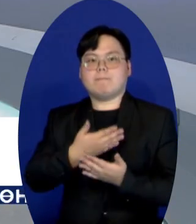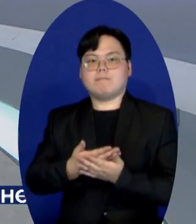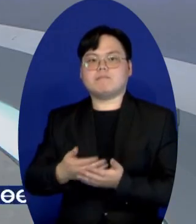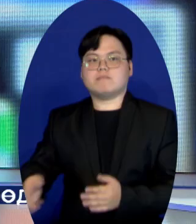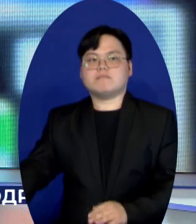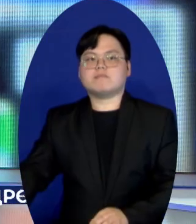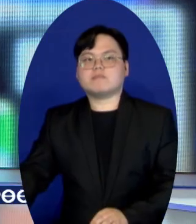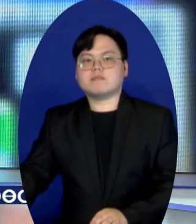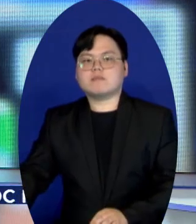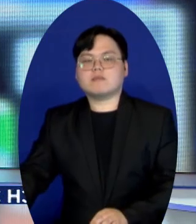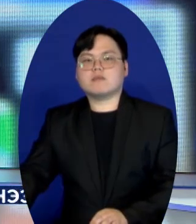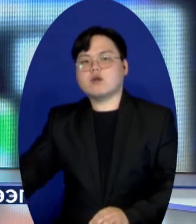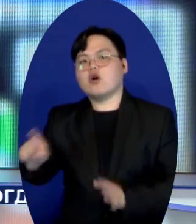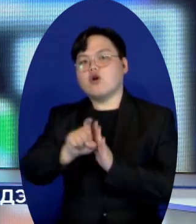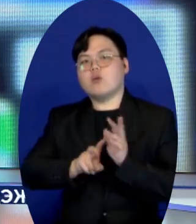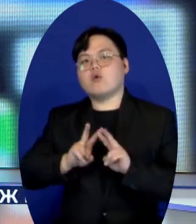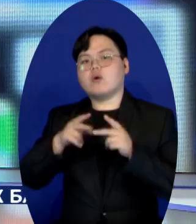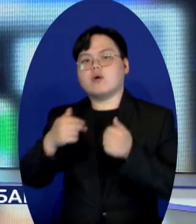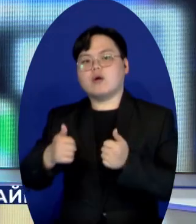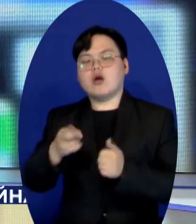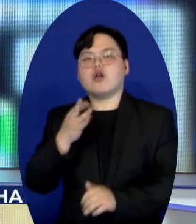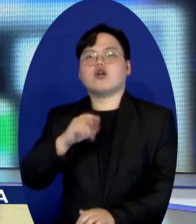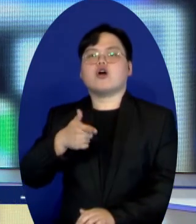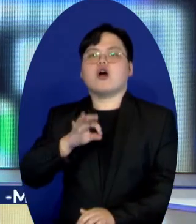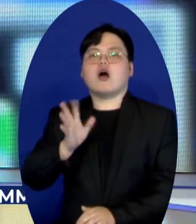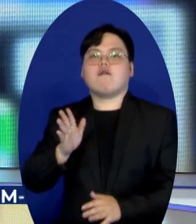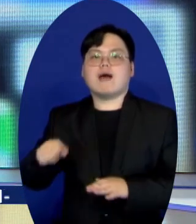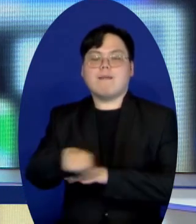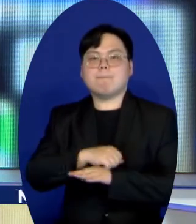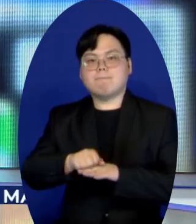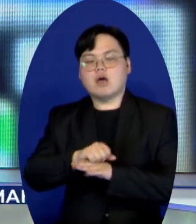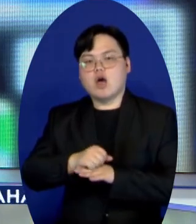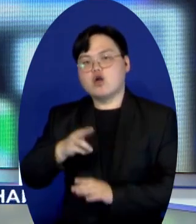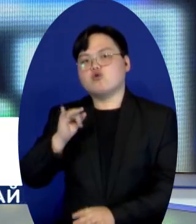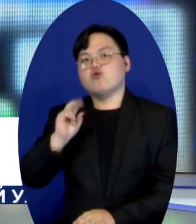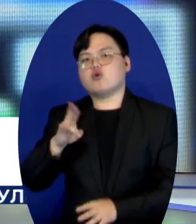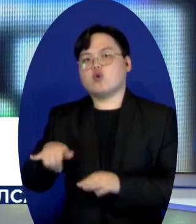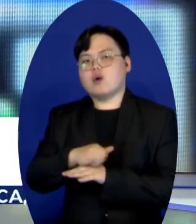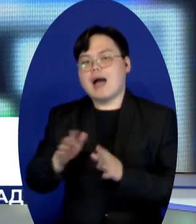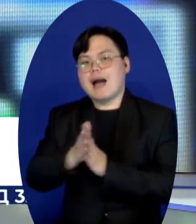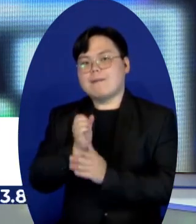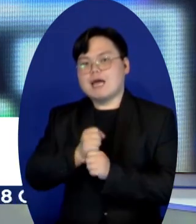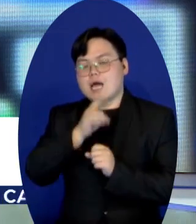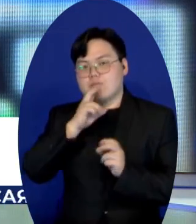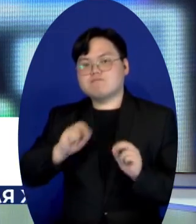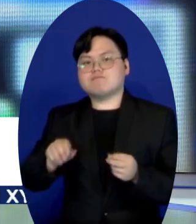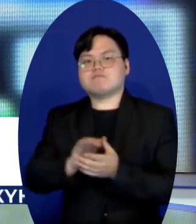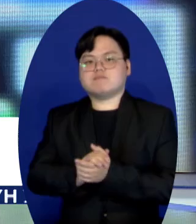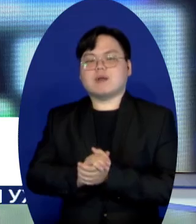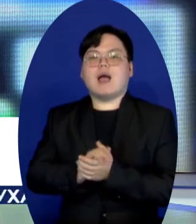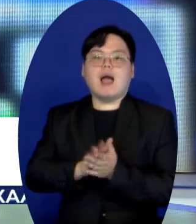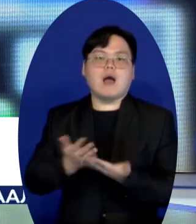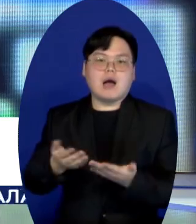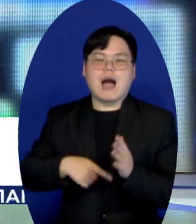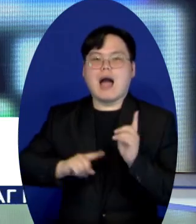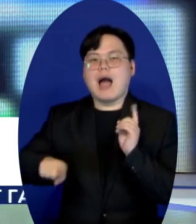жаргал. Хөтөлбөр үргэлжилж байна. Дорногов аймаг Бүгд Найрамдах Түрк улсын Сакари хоттой хамтран ажиллахаар боллоо. Хамтын ажиллагаагаар